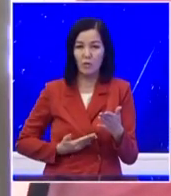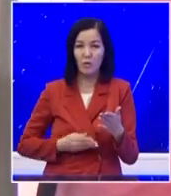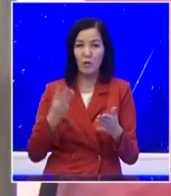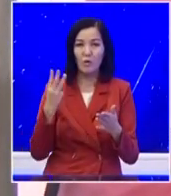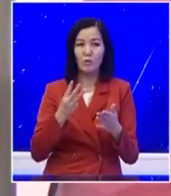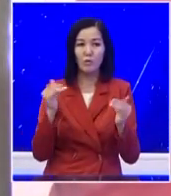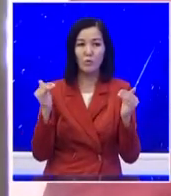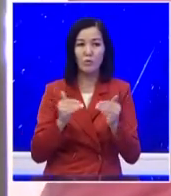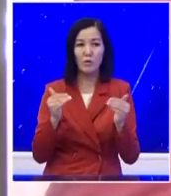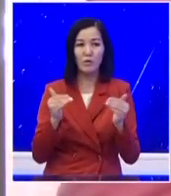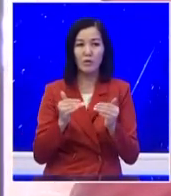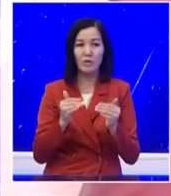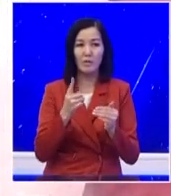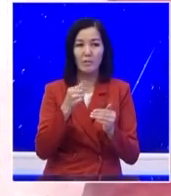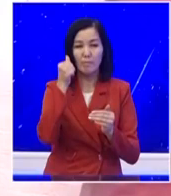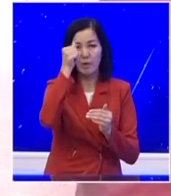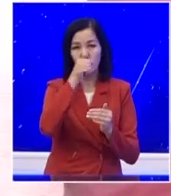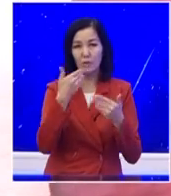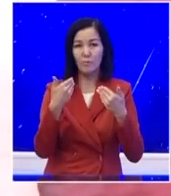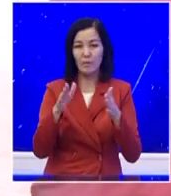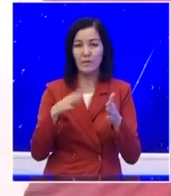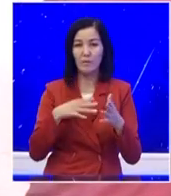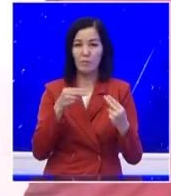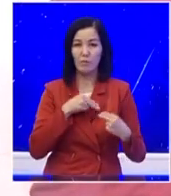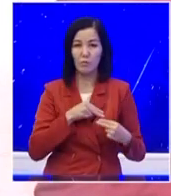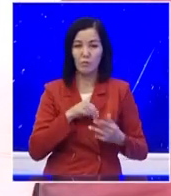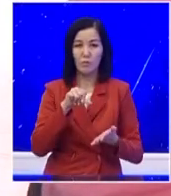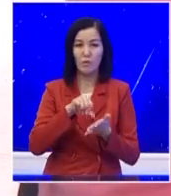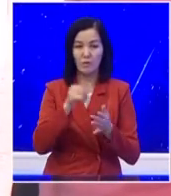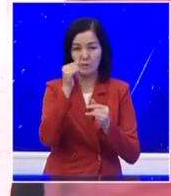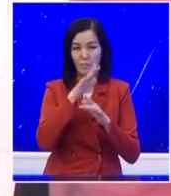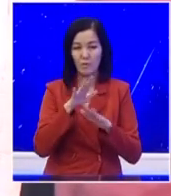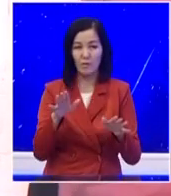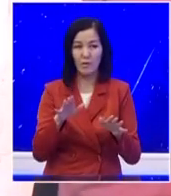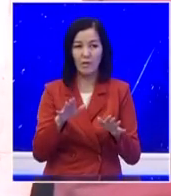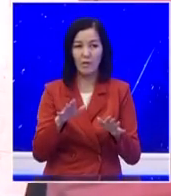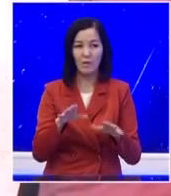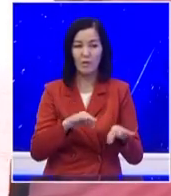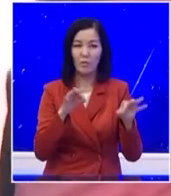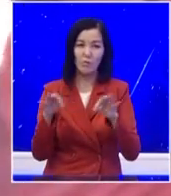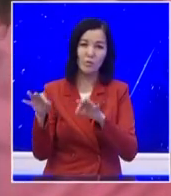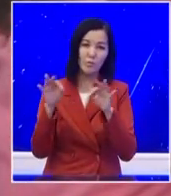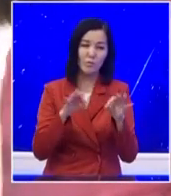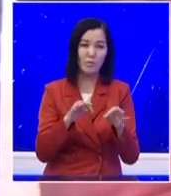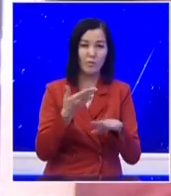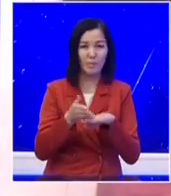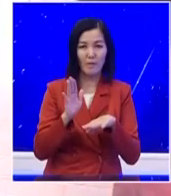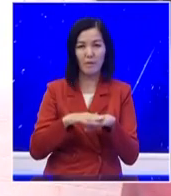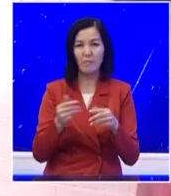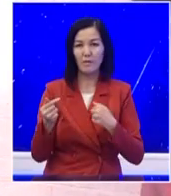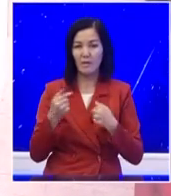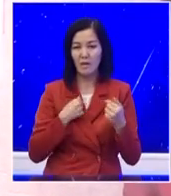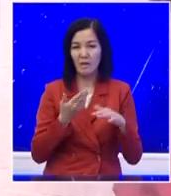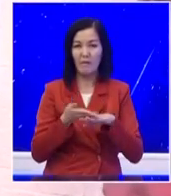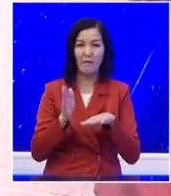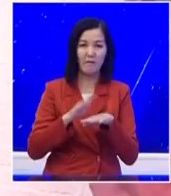колледжді бір жыл болды бітіргеніме. Қазір енді жұмысқа шығам десем, шыға алмай отырмын. Біресе көшіп, қонып, солай әрбір